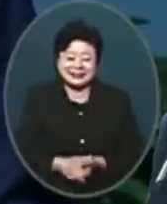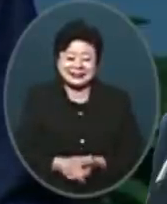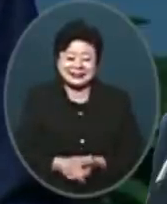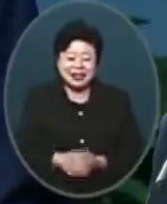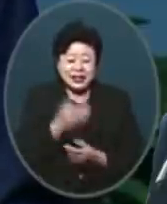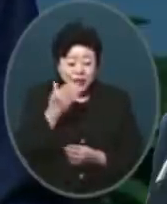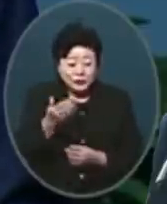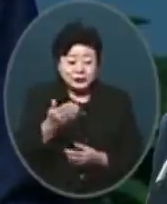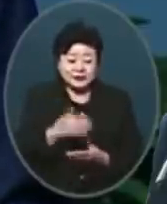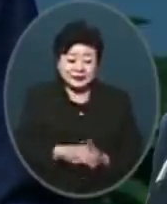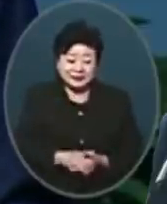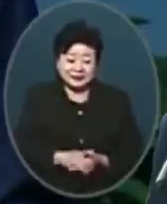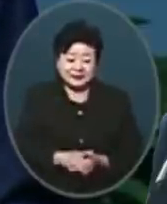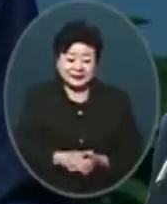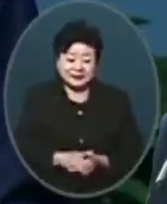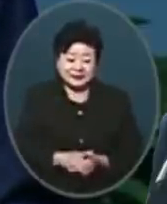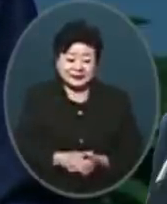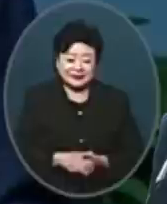여러분은